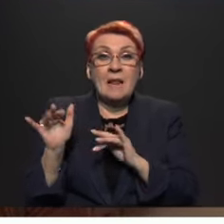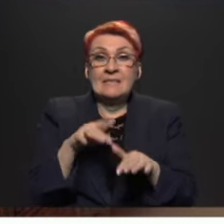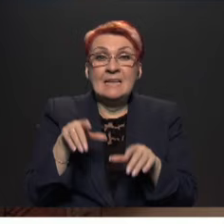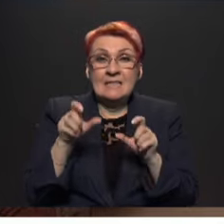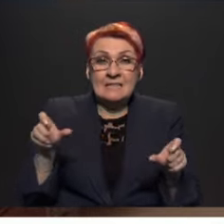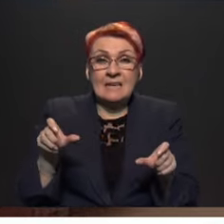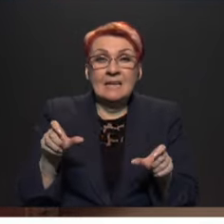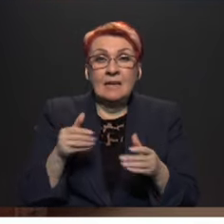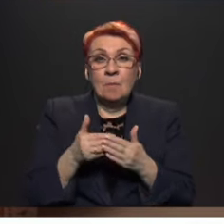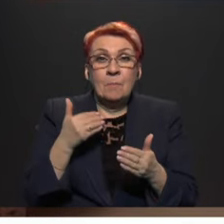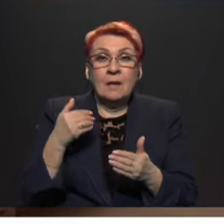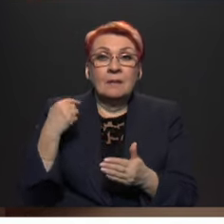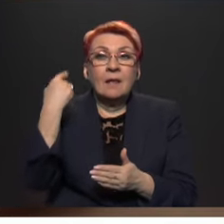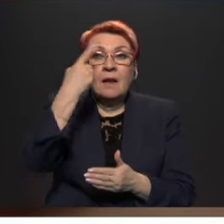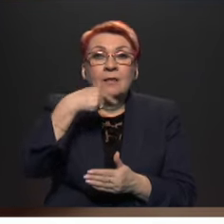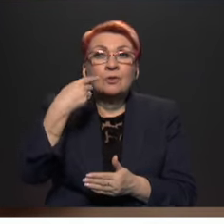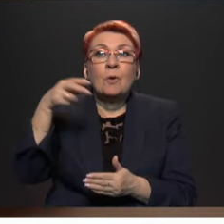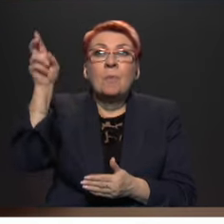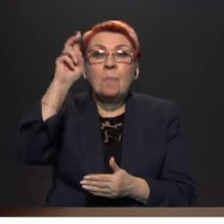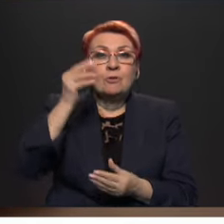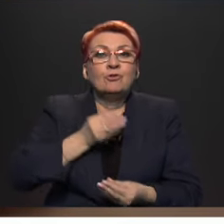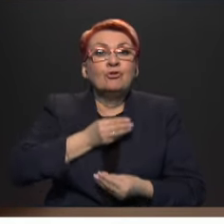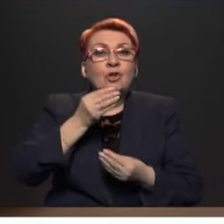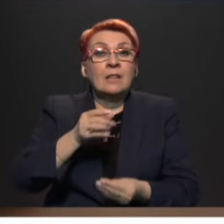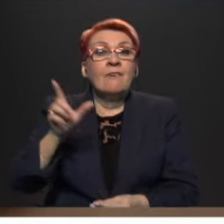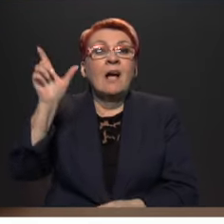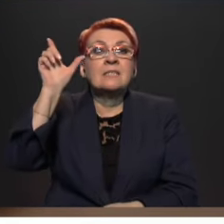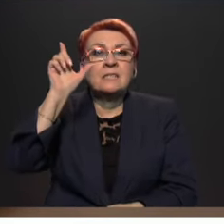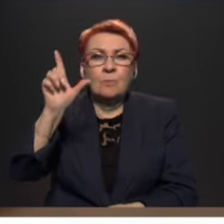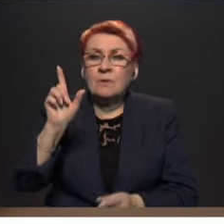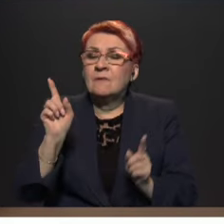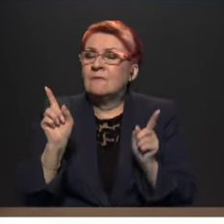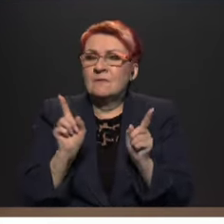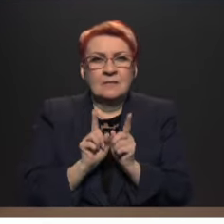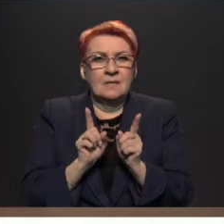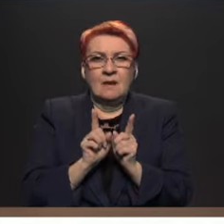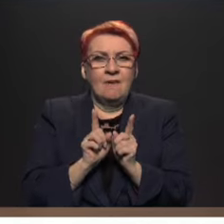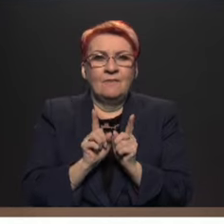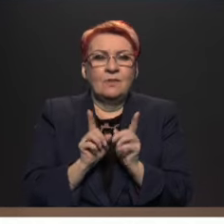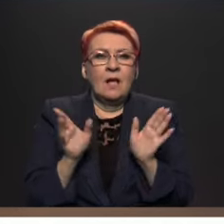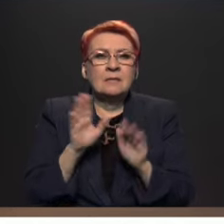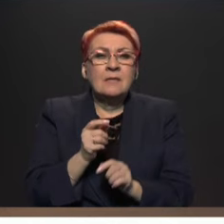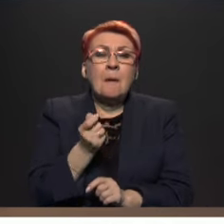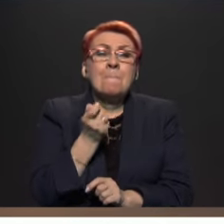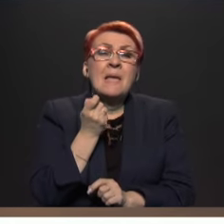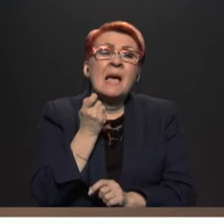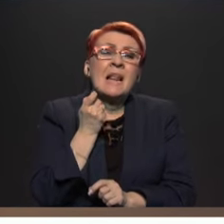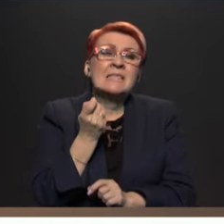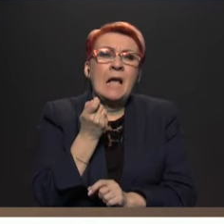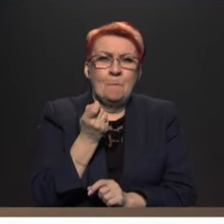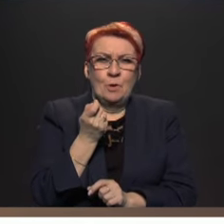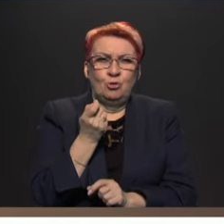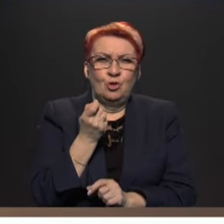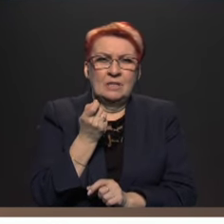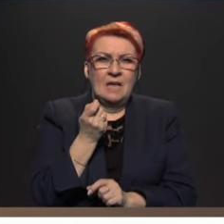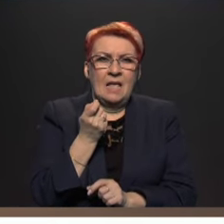лицом божественной жертвы, Господней жертвы, все равно остаются микроскопическими. Поэтому я